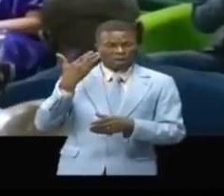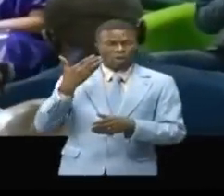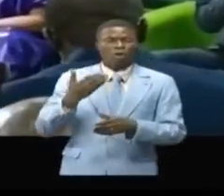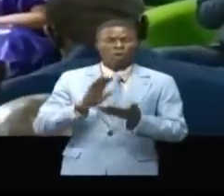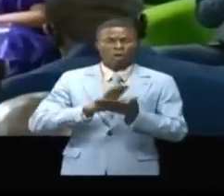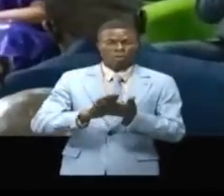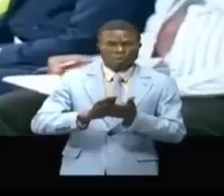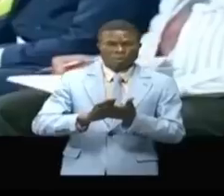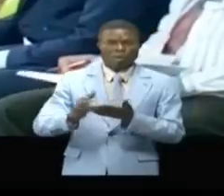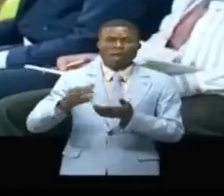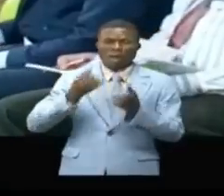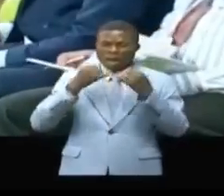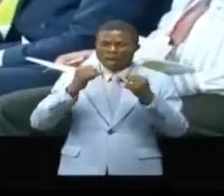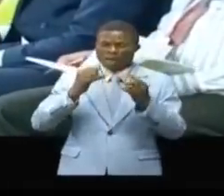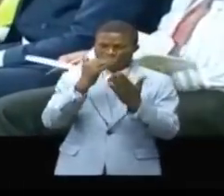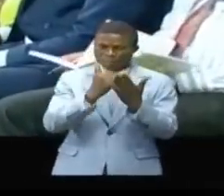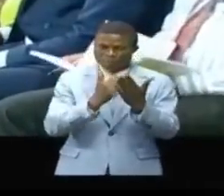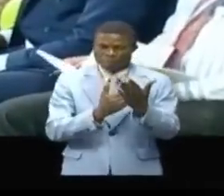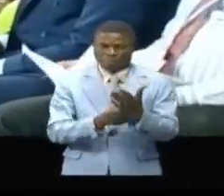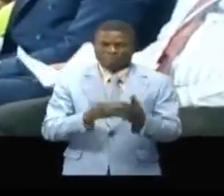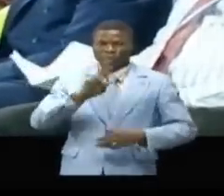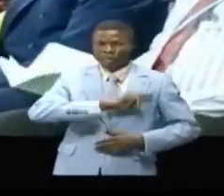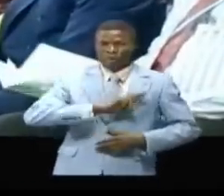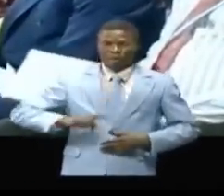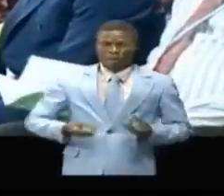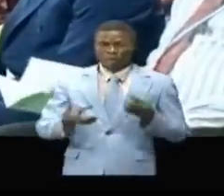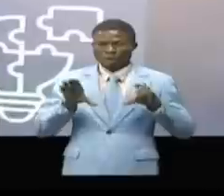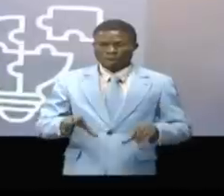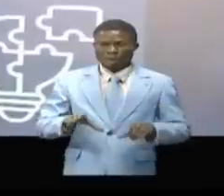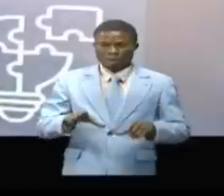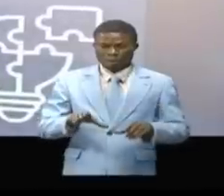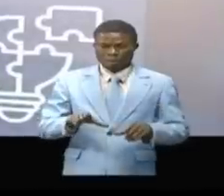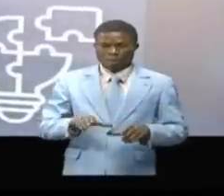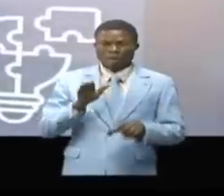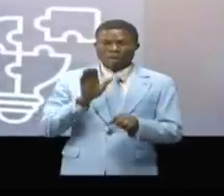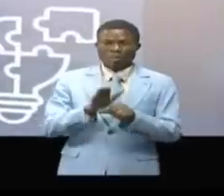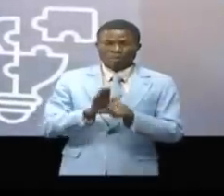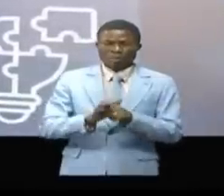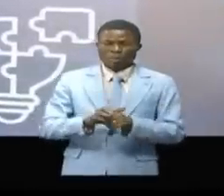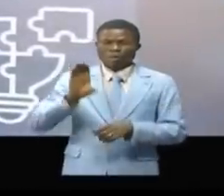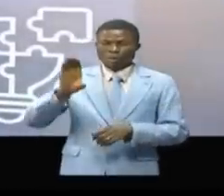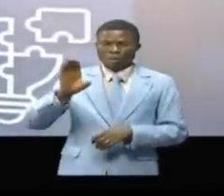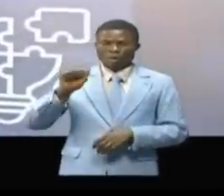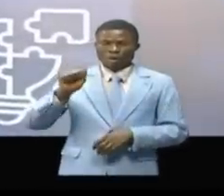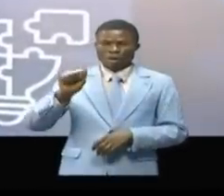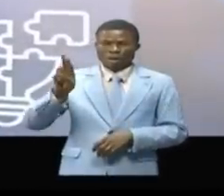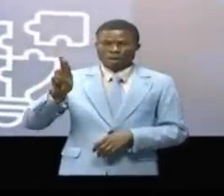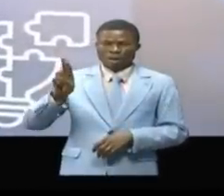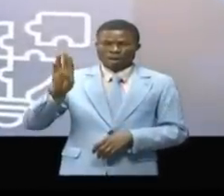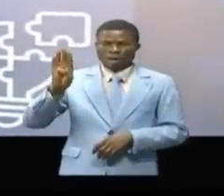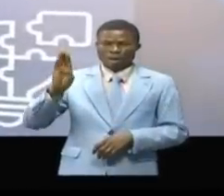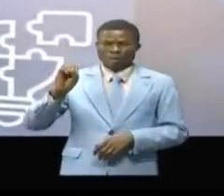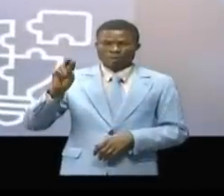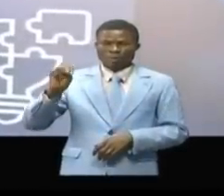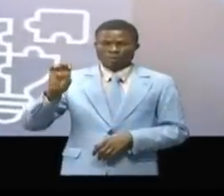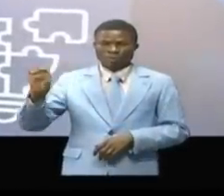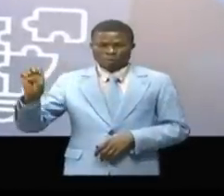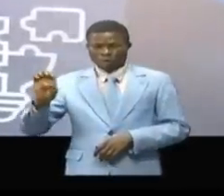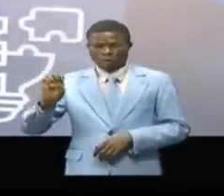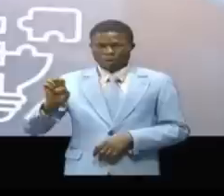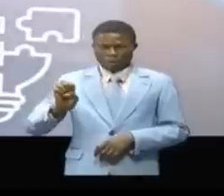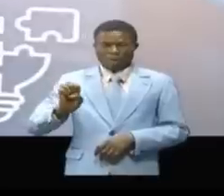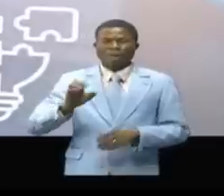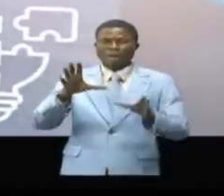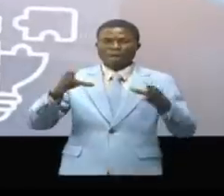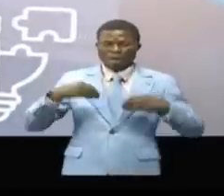la collecte des données. Les forêts de la République démocratique du Congo séquestrent plus de carbone à l'hectare que les forêts de Brésil. Et lorsque nous allons agréger